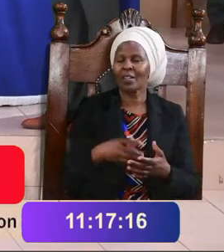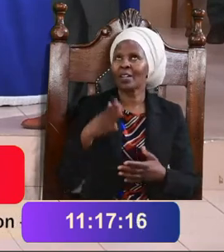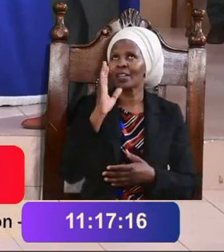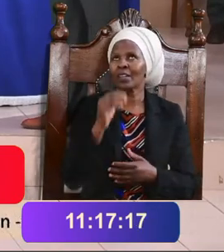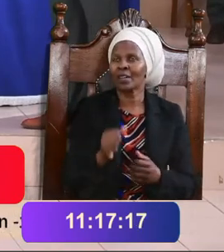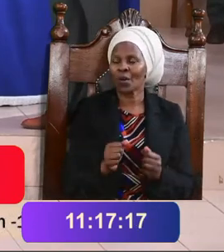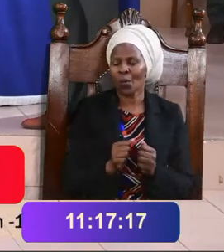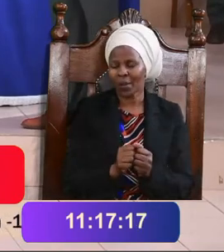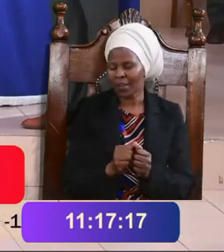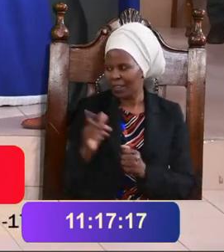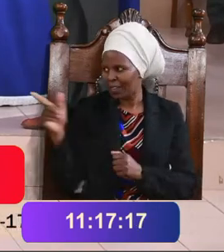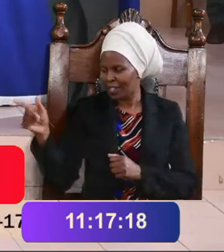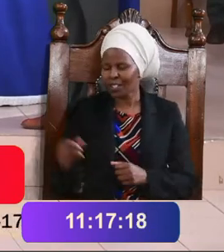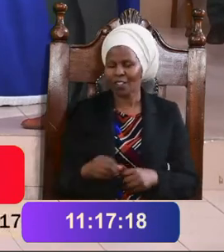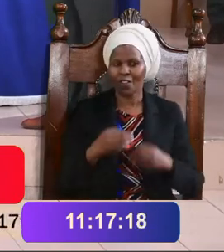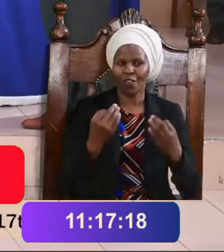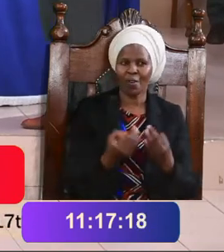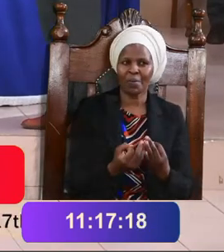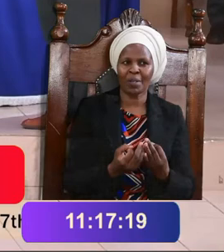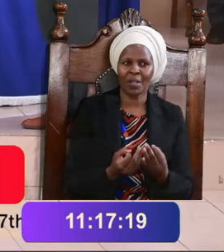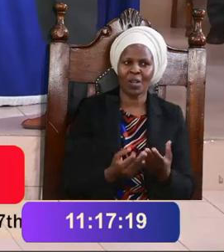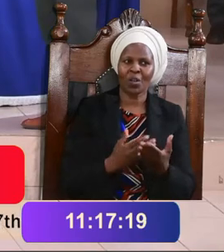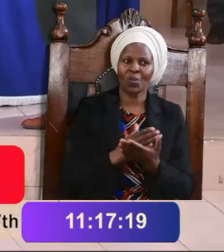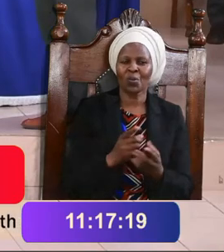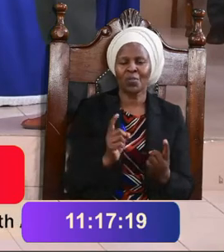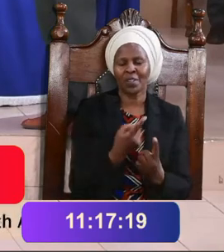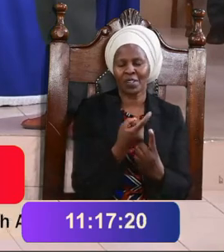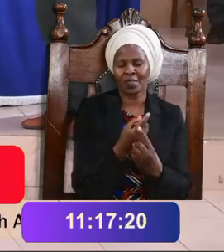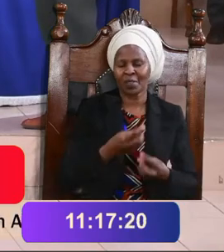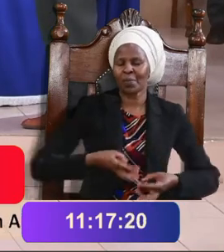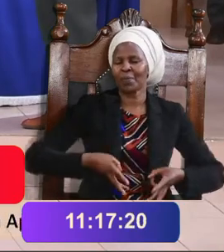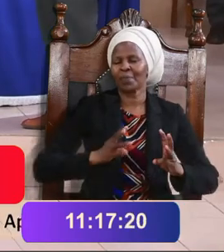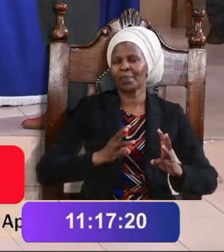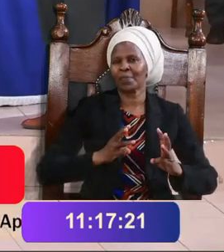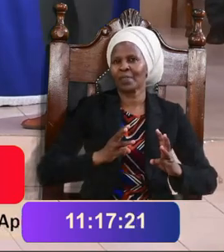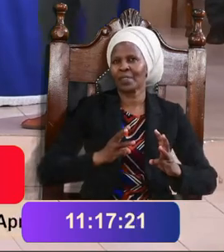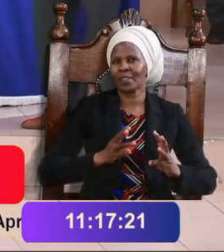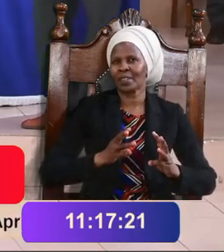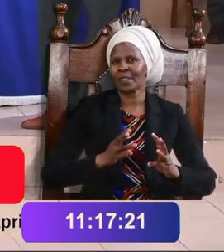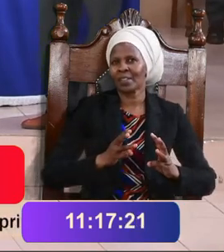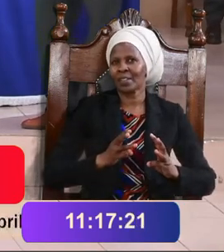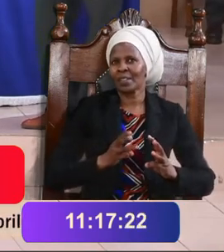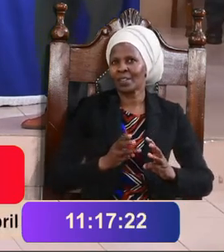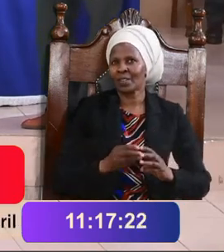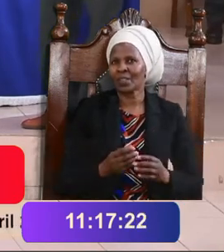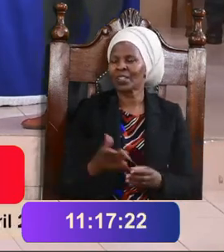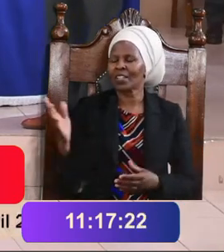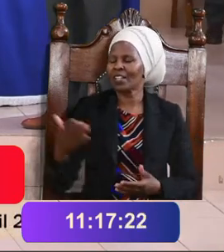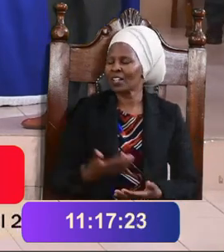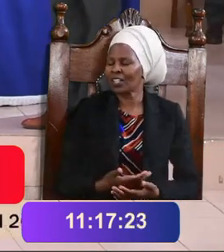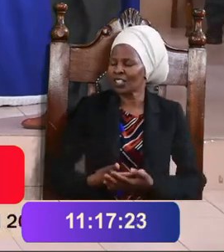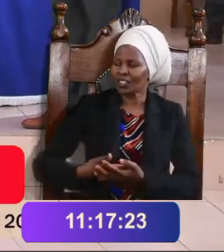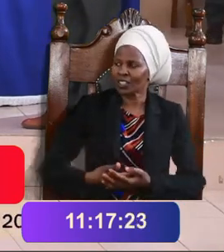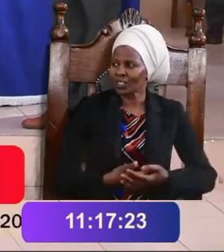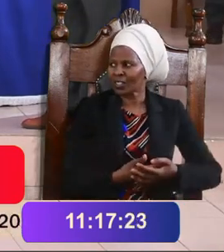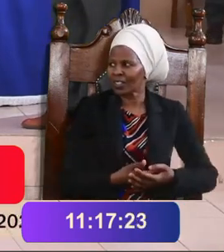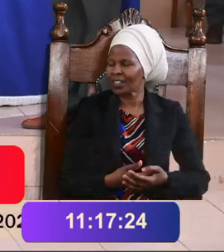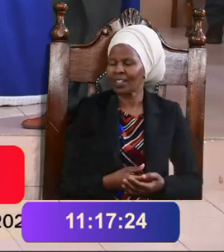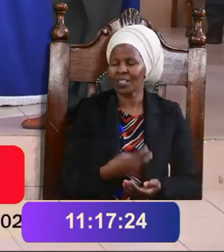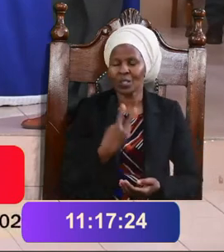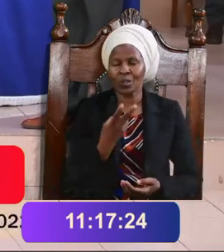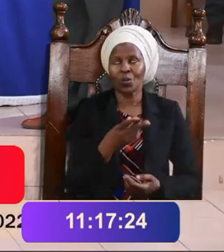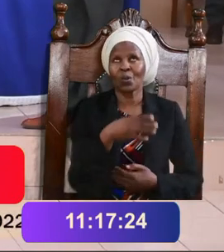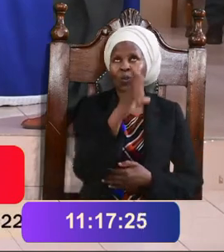nao katika hali mbalimbali, na hasa kwa mtoto wao, na wamekuona